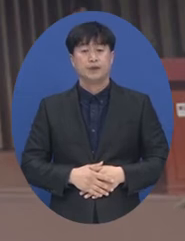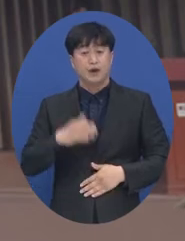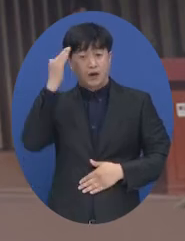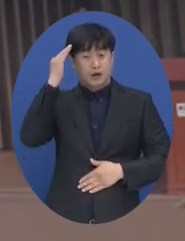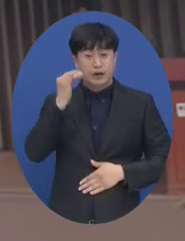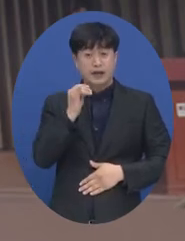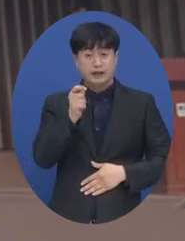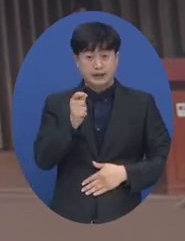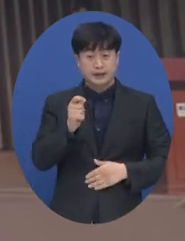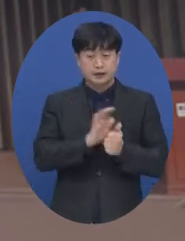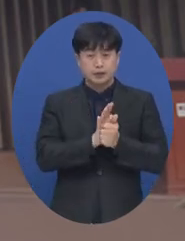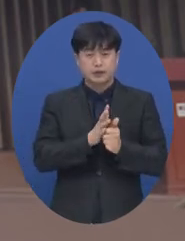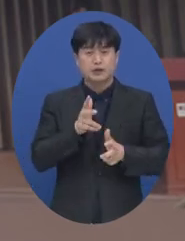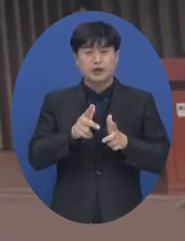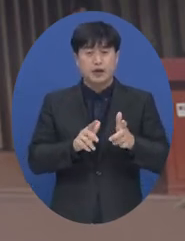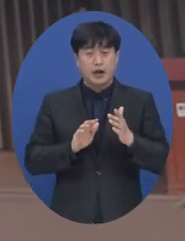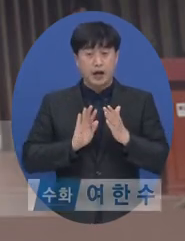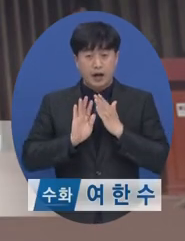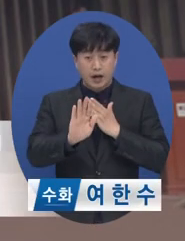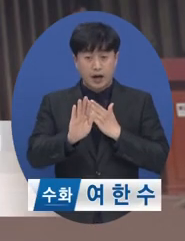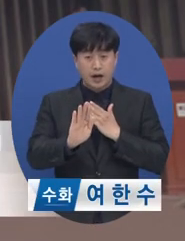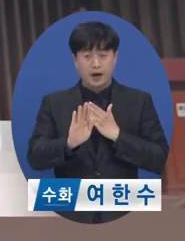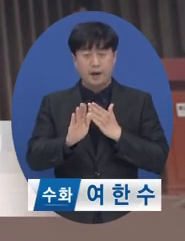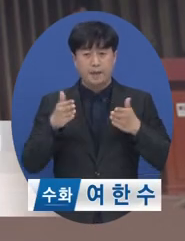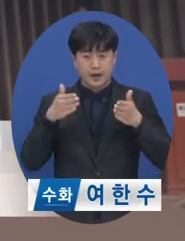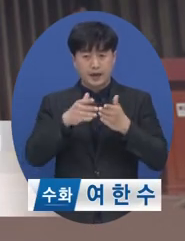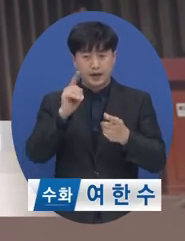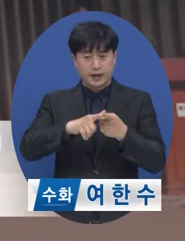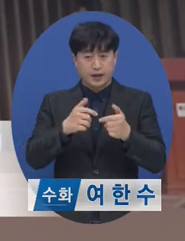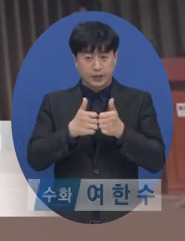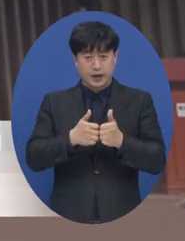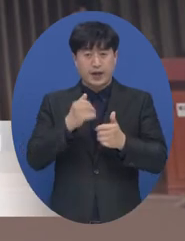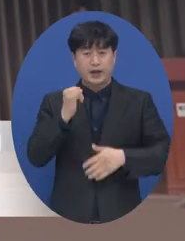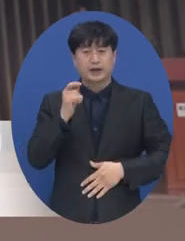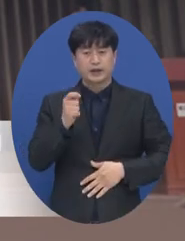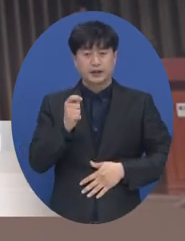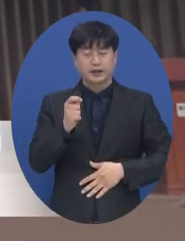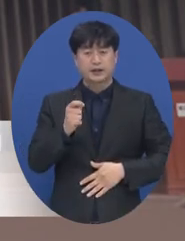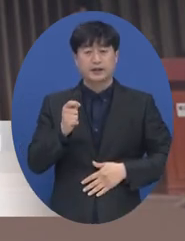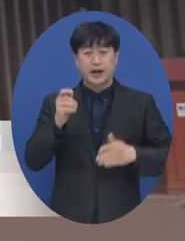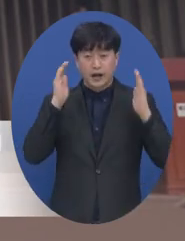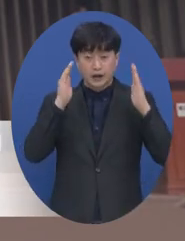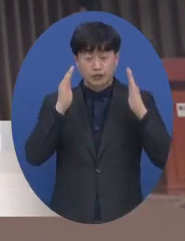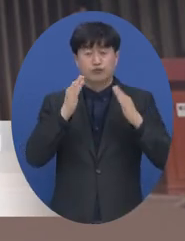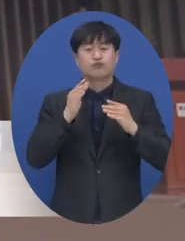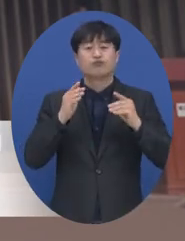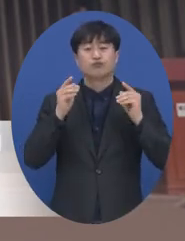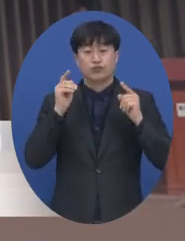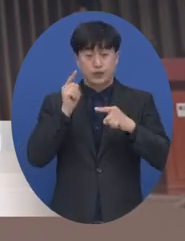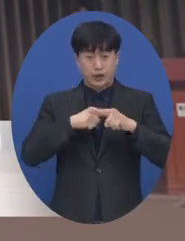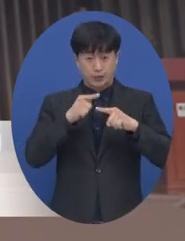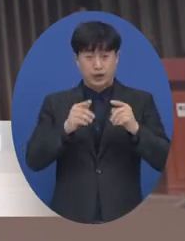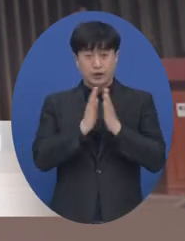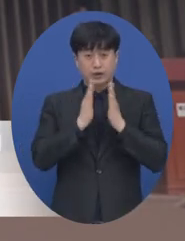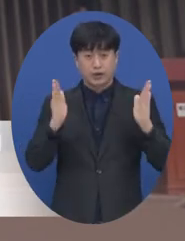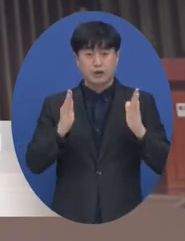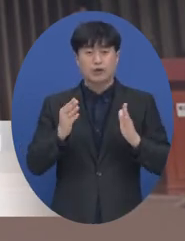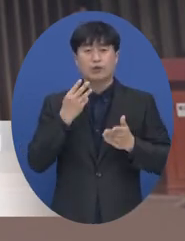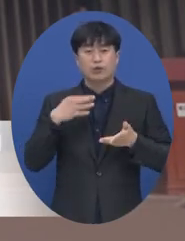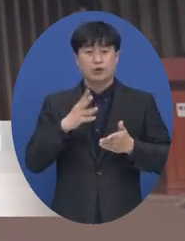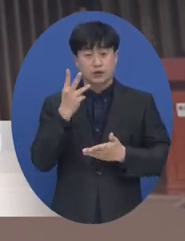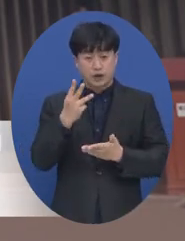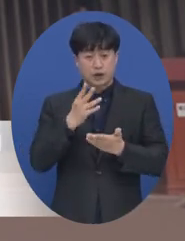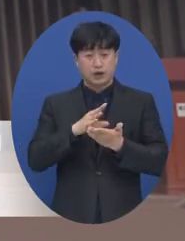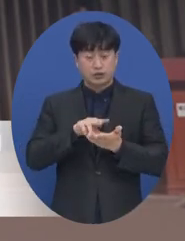국내 IT 서비스 산업이 나아가야 할 방향에 대해 토론하는 한국 IT 서비스 학회 학술대회가 열렸는데요. 경기도는 세